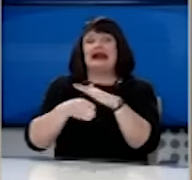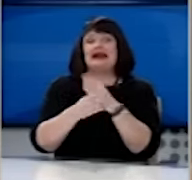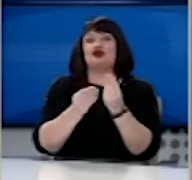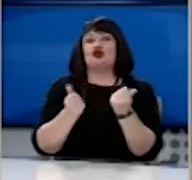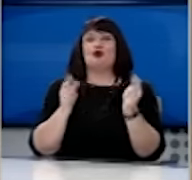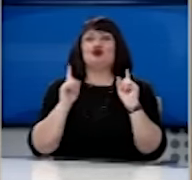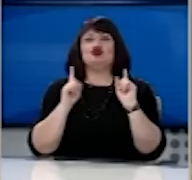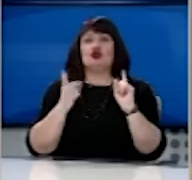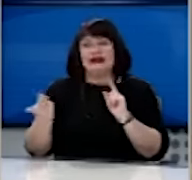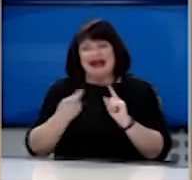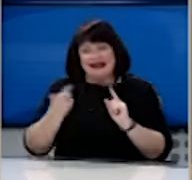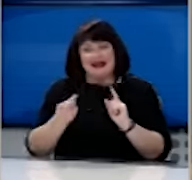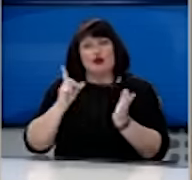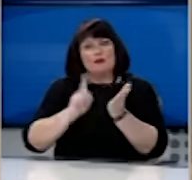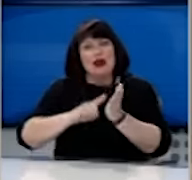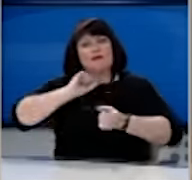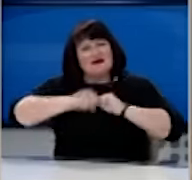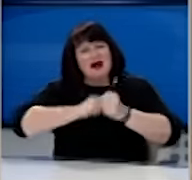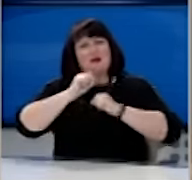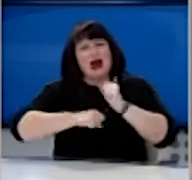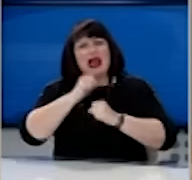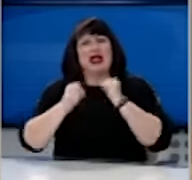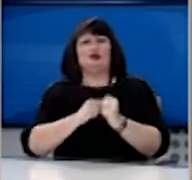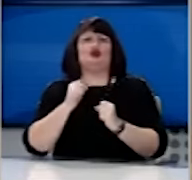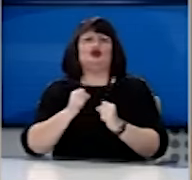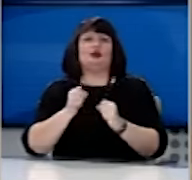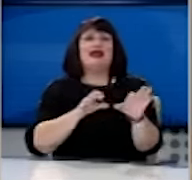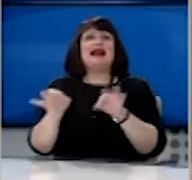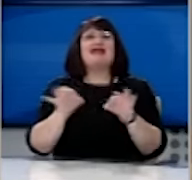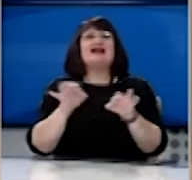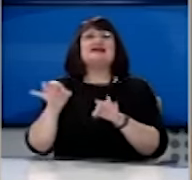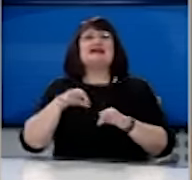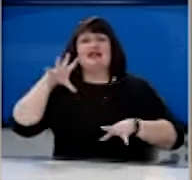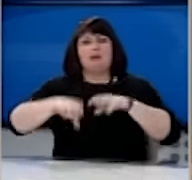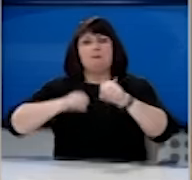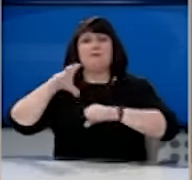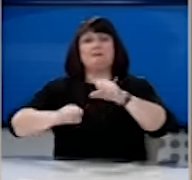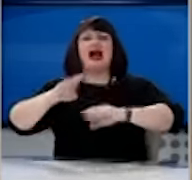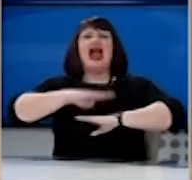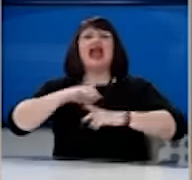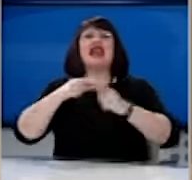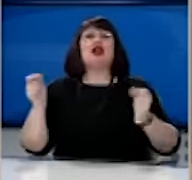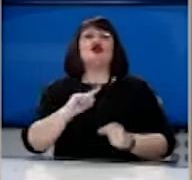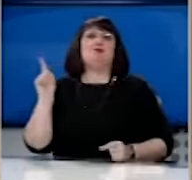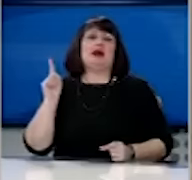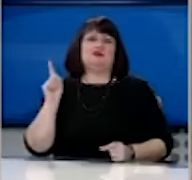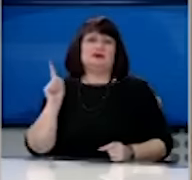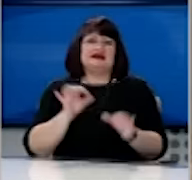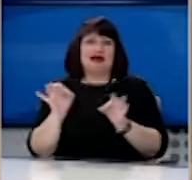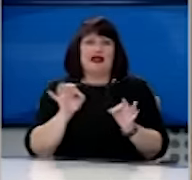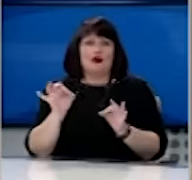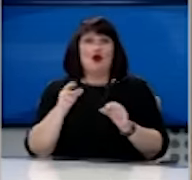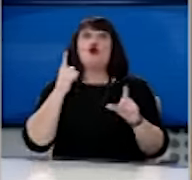την κοινή δράση και τον αγώνα ενάντια στα σχέδια των αστικών τάξεων και του ΝΑΤΟ στην περιοχή.